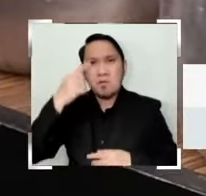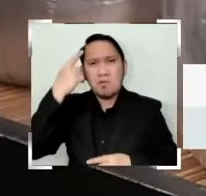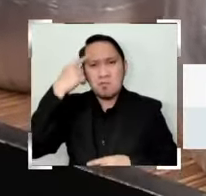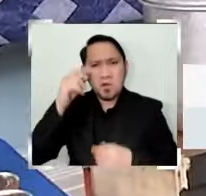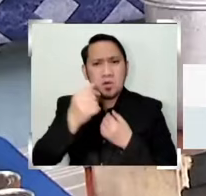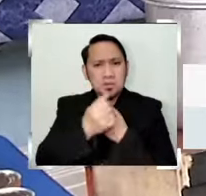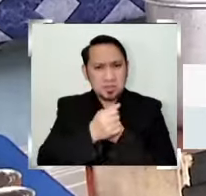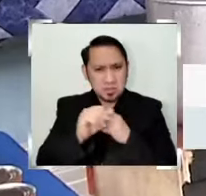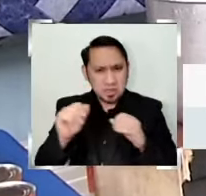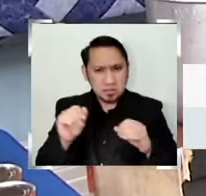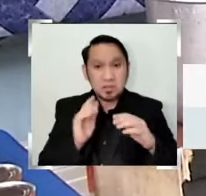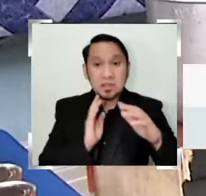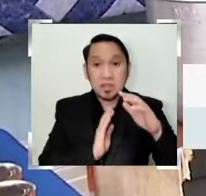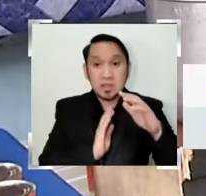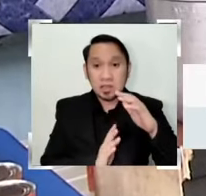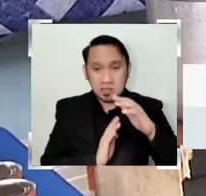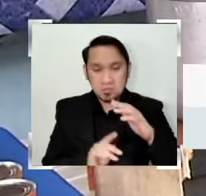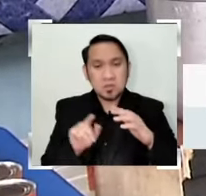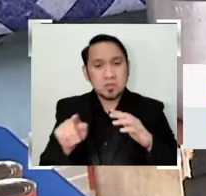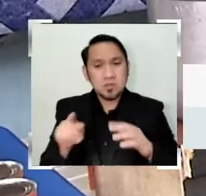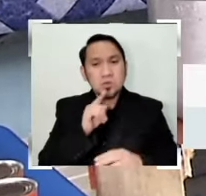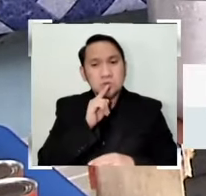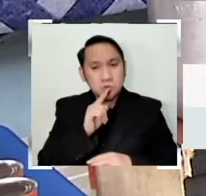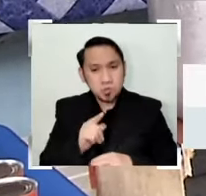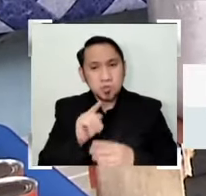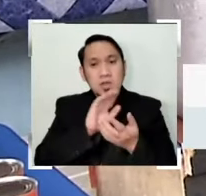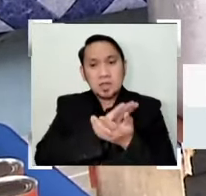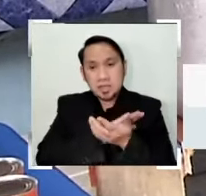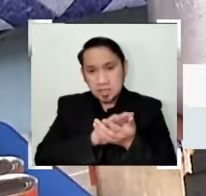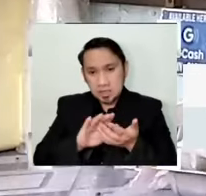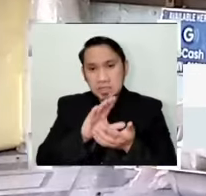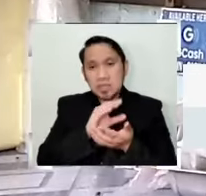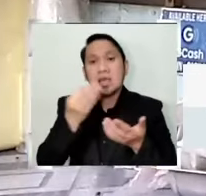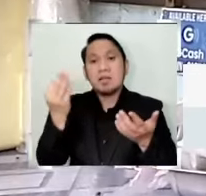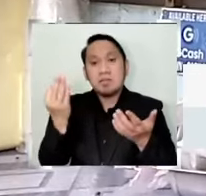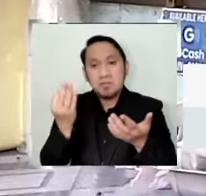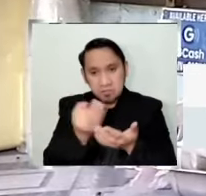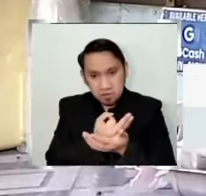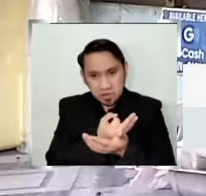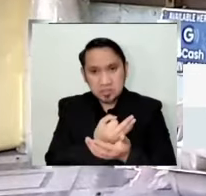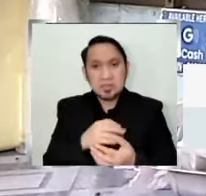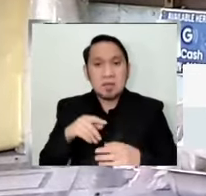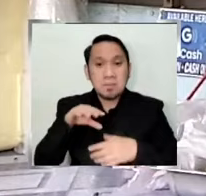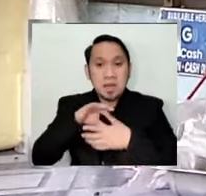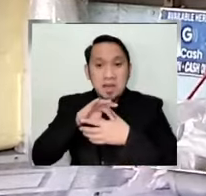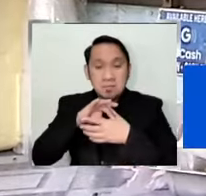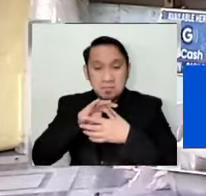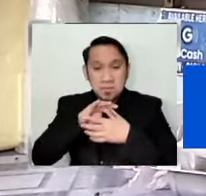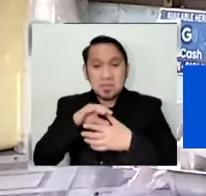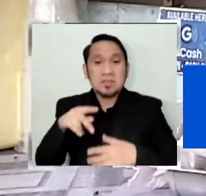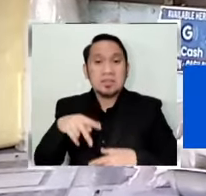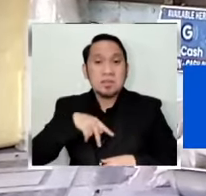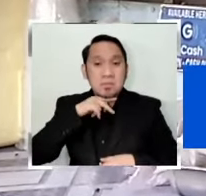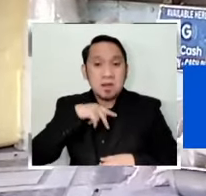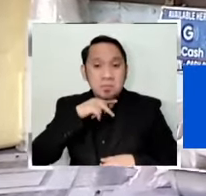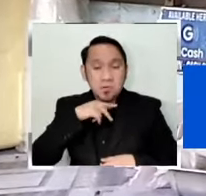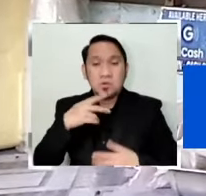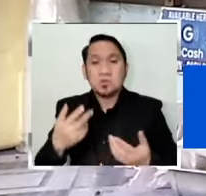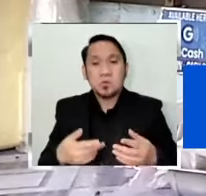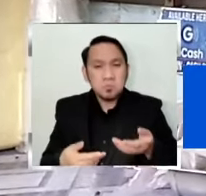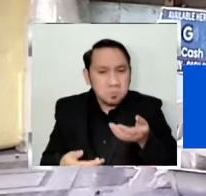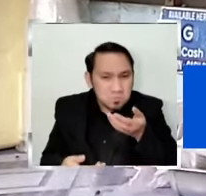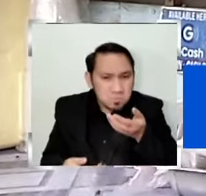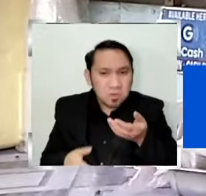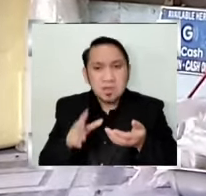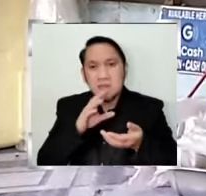customer, sinisiguro nilang malinis at sariwa ang mga binibili nilang karne. Sa amoy, sa itsura. Sa tagal naman po ng